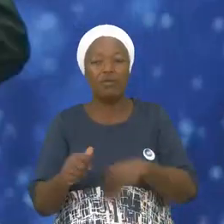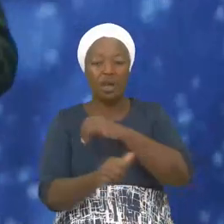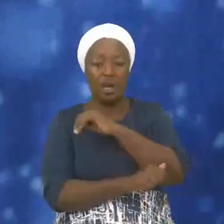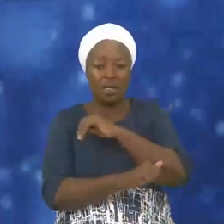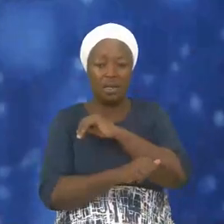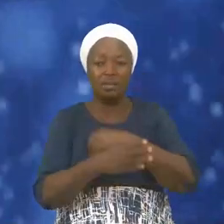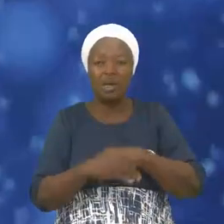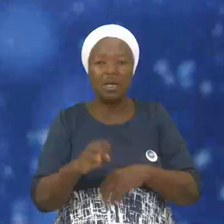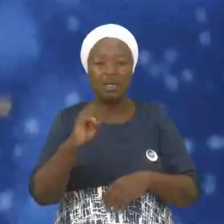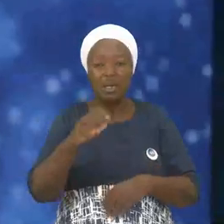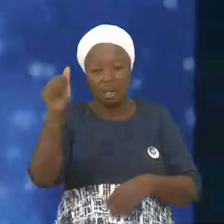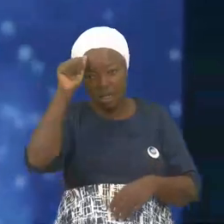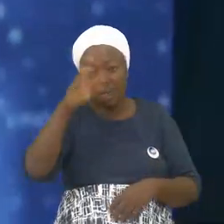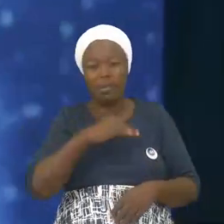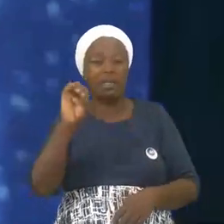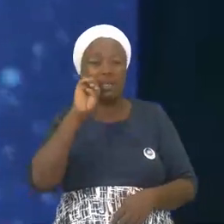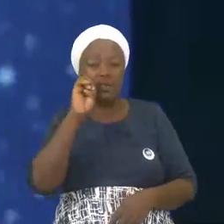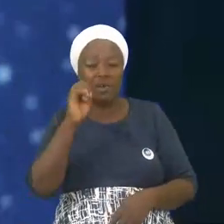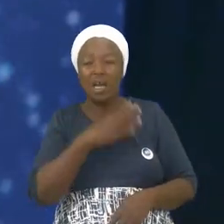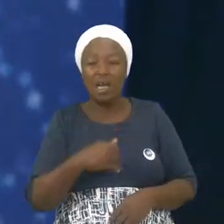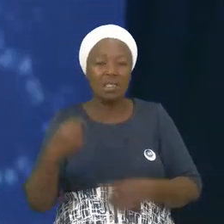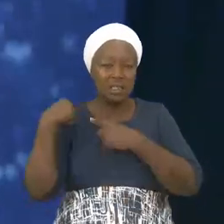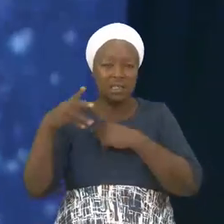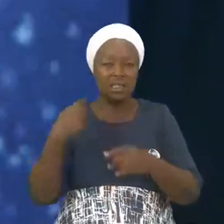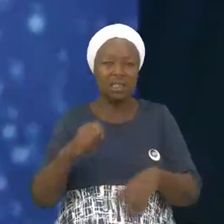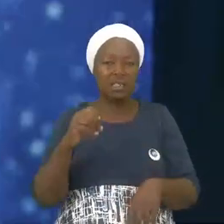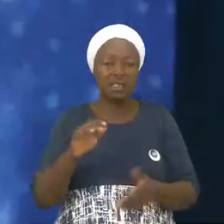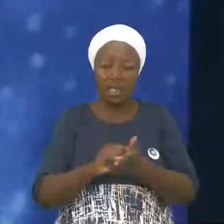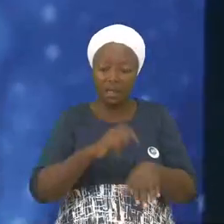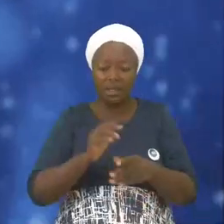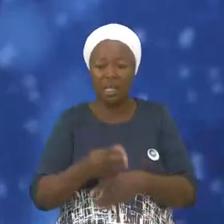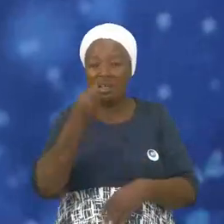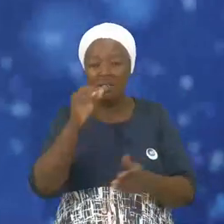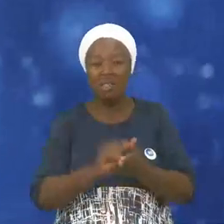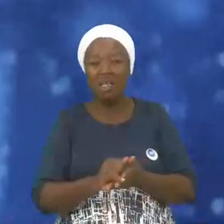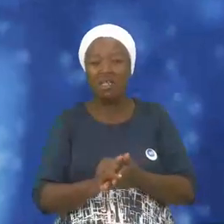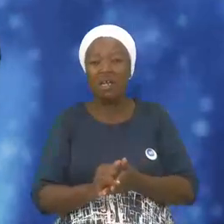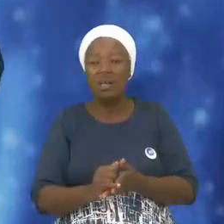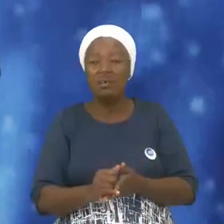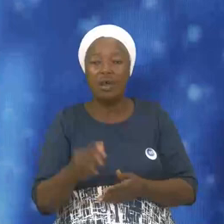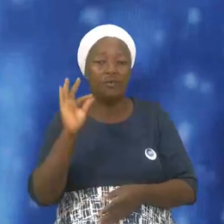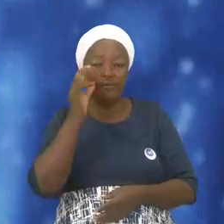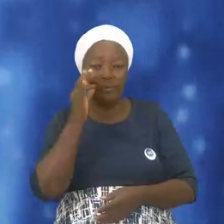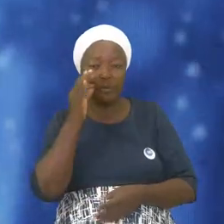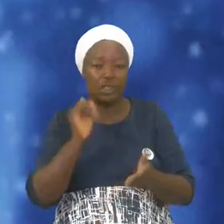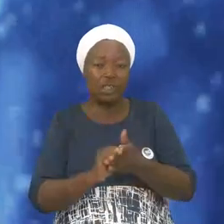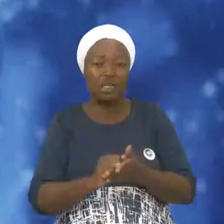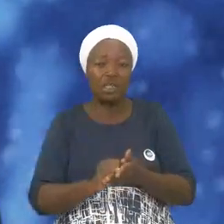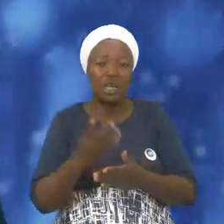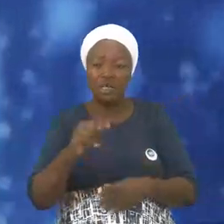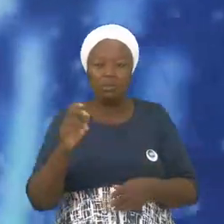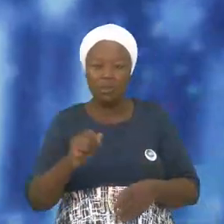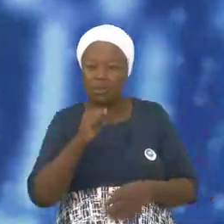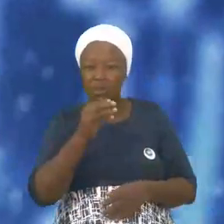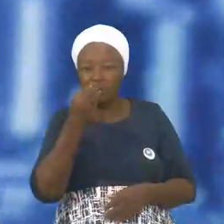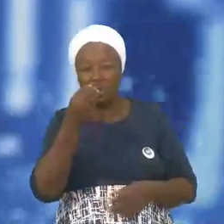l'humanité. Depuis le temps d'Adam et Ève, et depuis qu'ils ont mangé le fruit interdit,